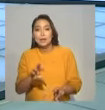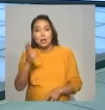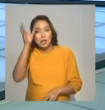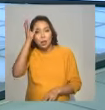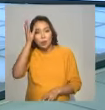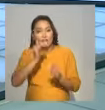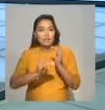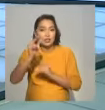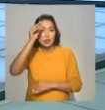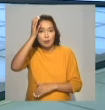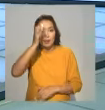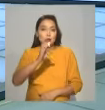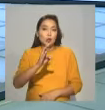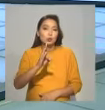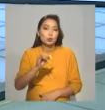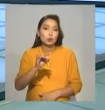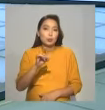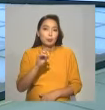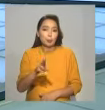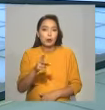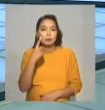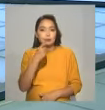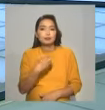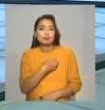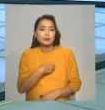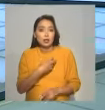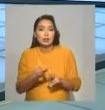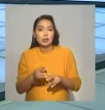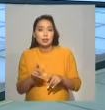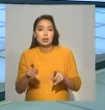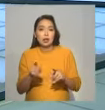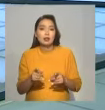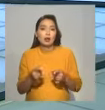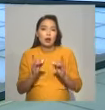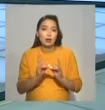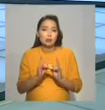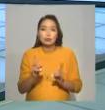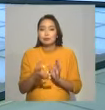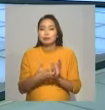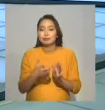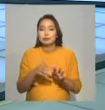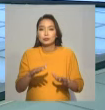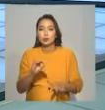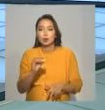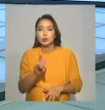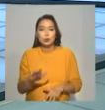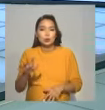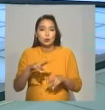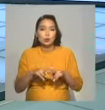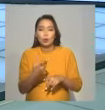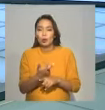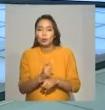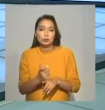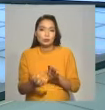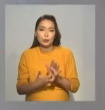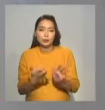образования. Саясат Нурбек отметил важность данного объекта, так как вопрос дефицита мест в южной столице стоит весьма остро. Репортаж наших